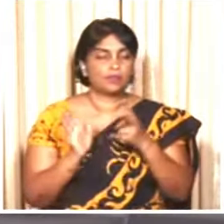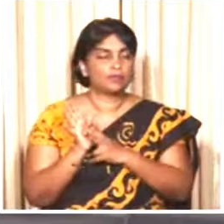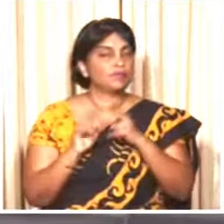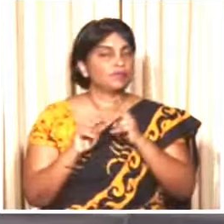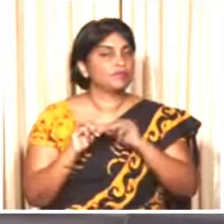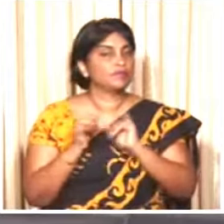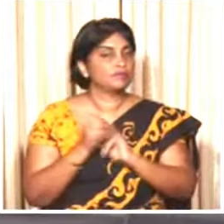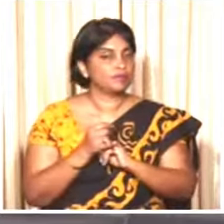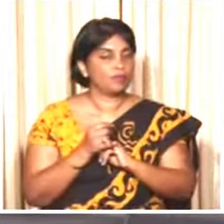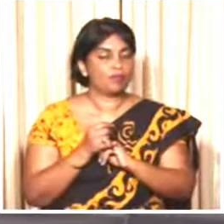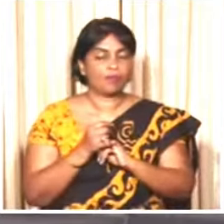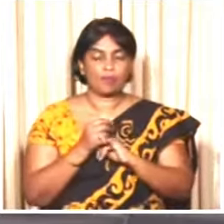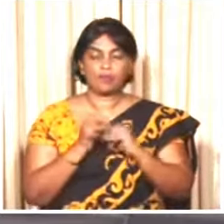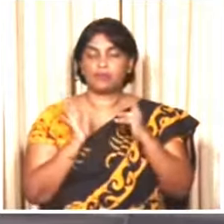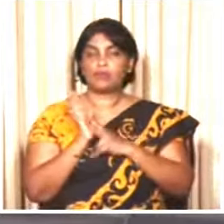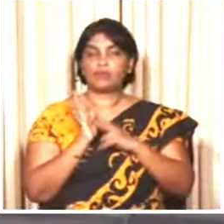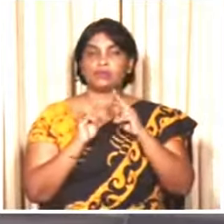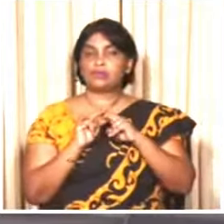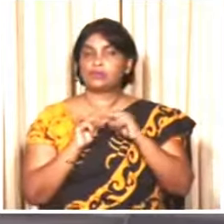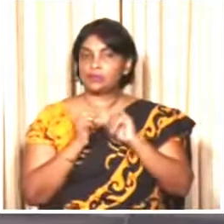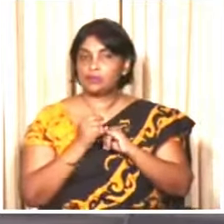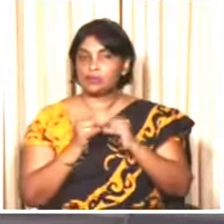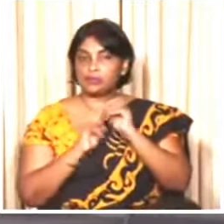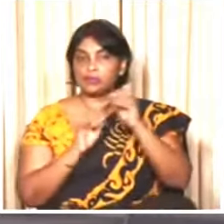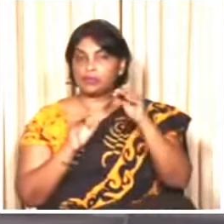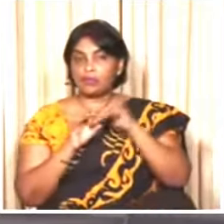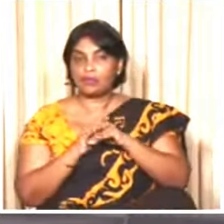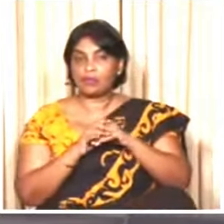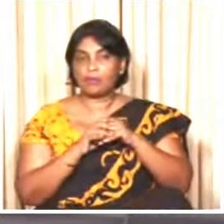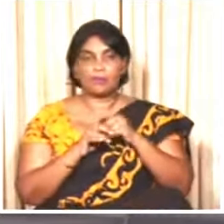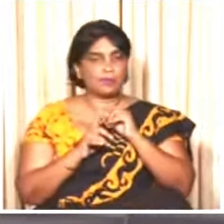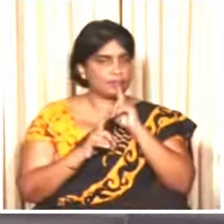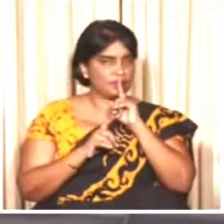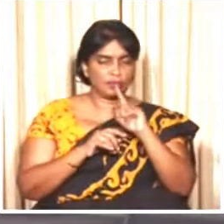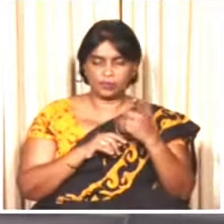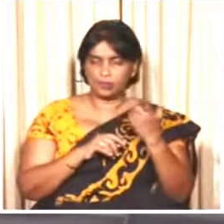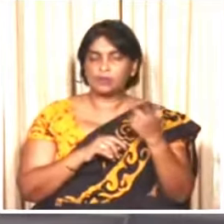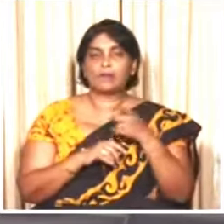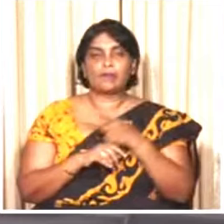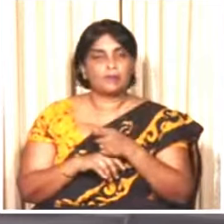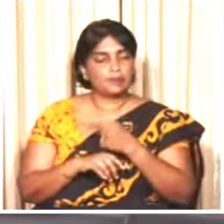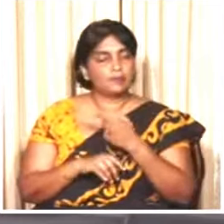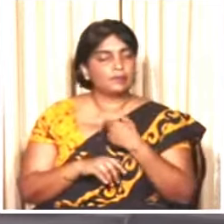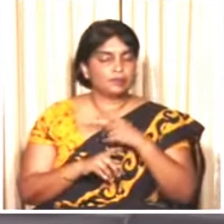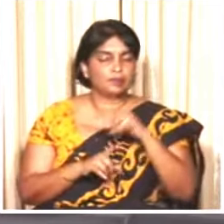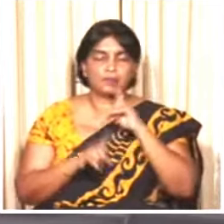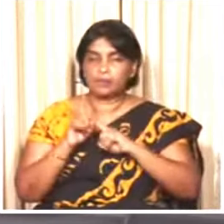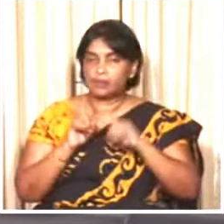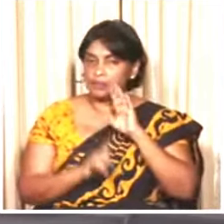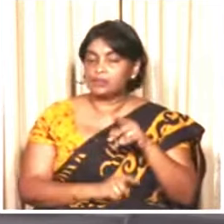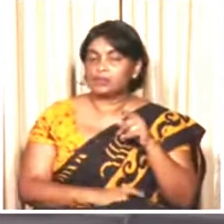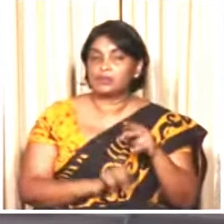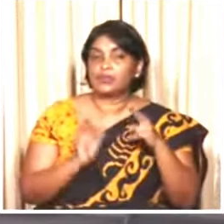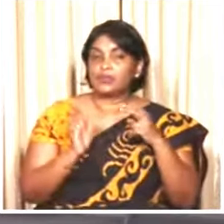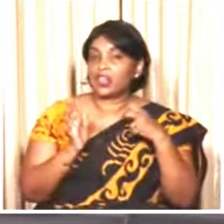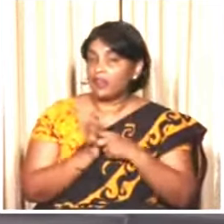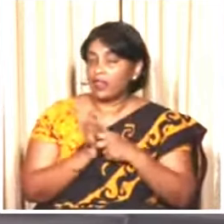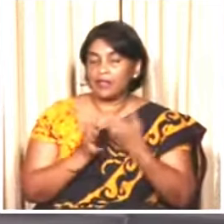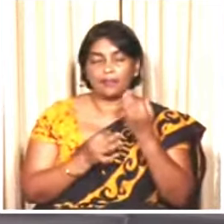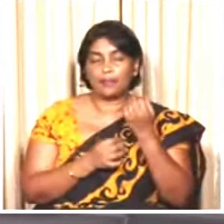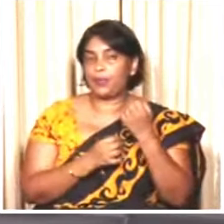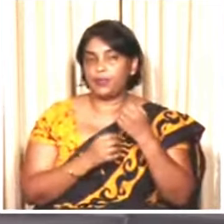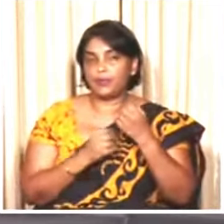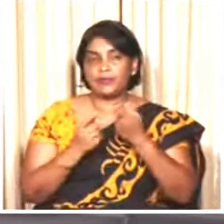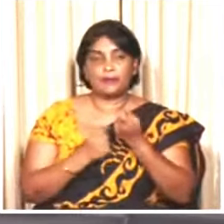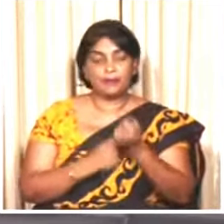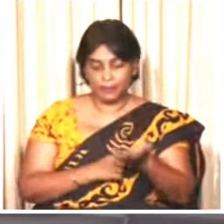එක. VFS එකක් පාර්ලිමේන්තුවට ගෙනාවා කියලාවත් මං කිව්වේ නෑ. එදා අපි කතා කරුවේ වීසා ෆී එක වැඩි